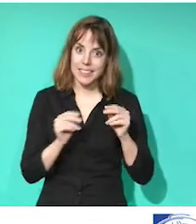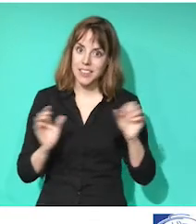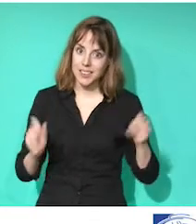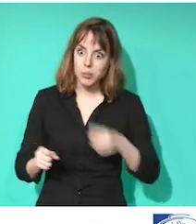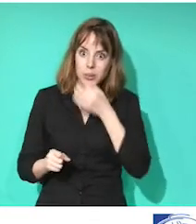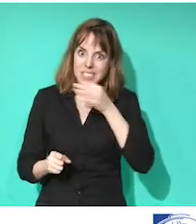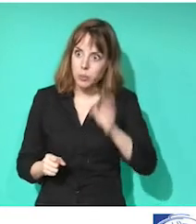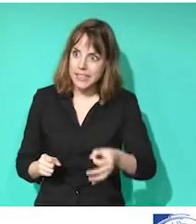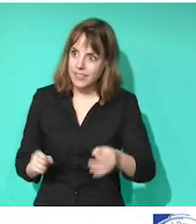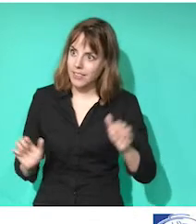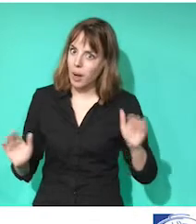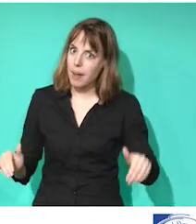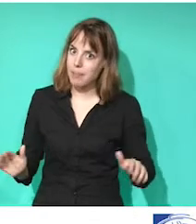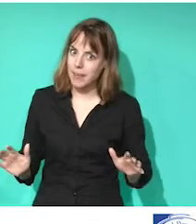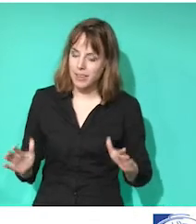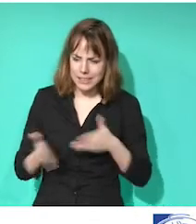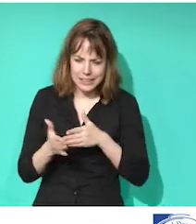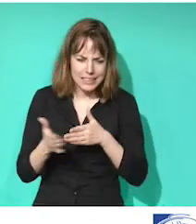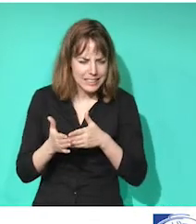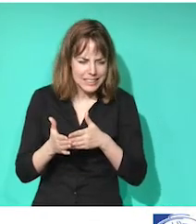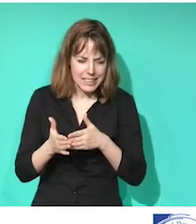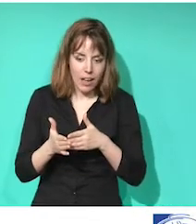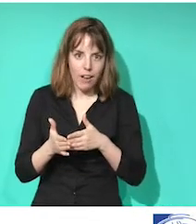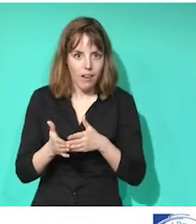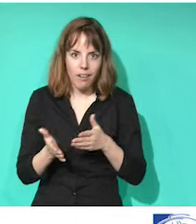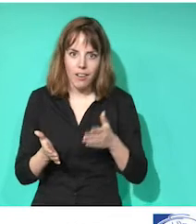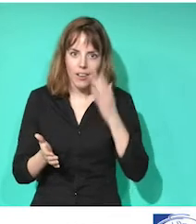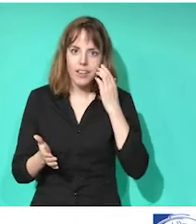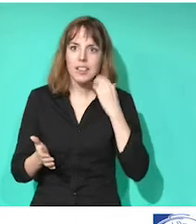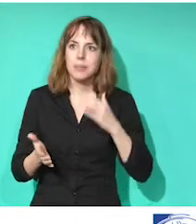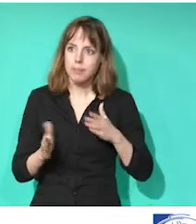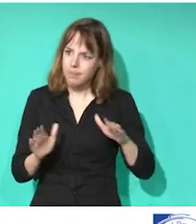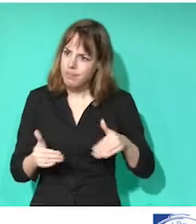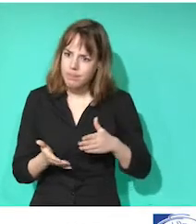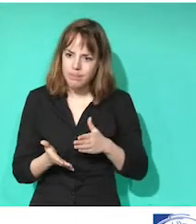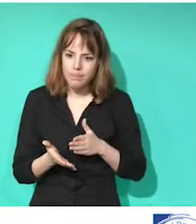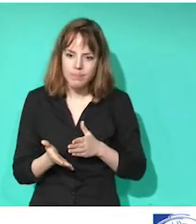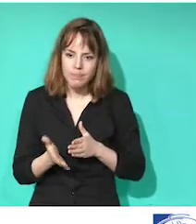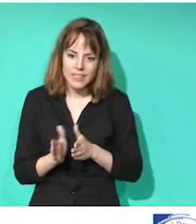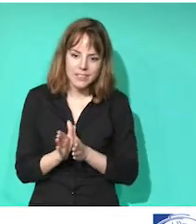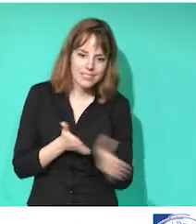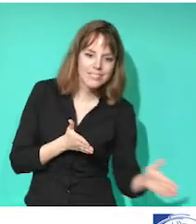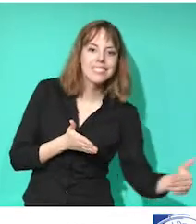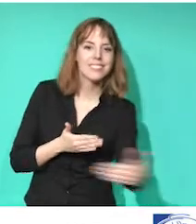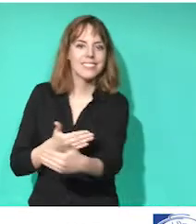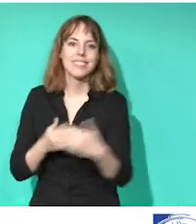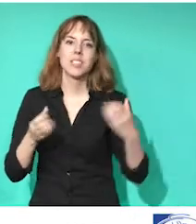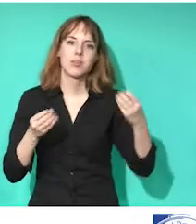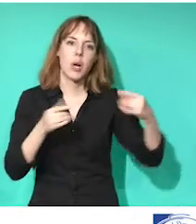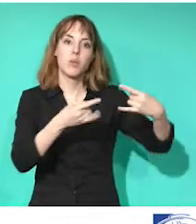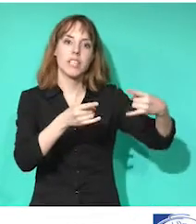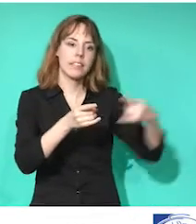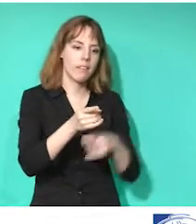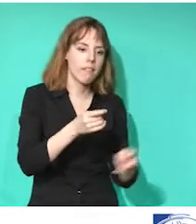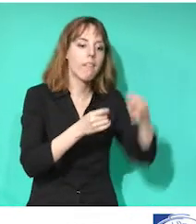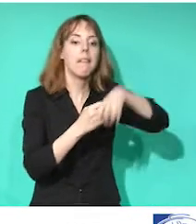les portes étaient fermées, lorsqu'il y avait des barrières. Voilà, qu'elle pouvait aussi passer par la fenêtre, cette expression qu'elle emploie